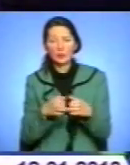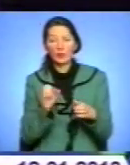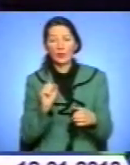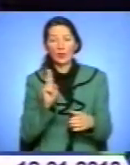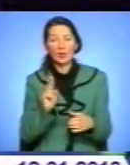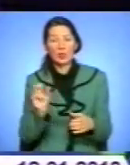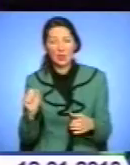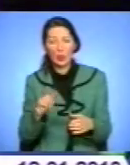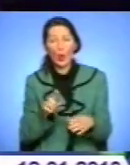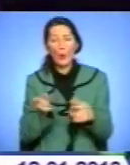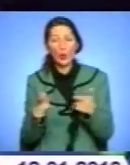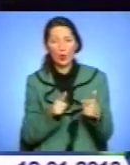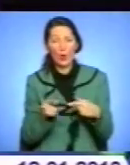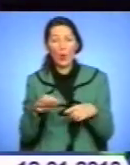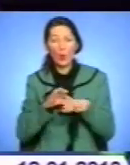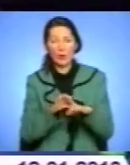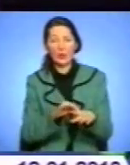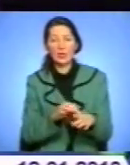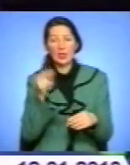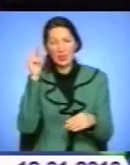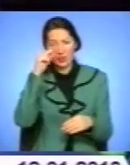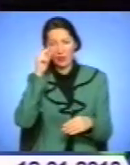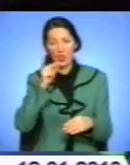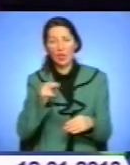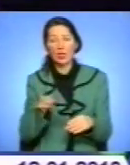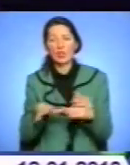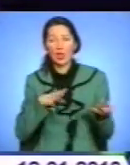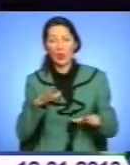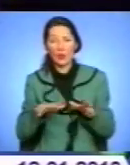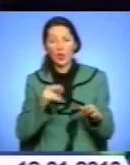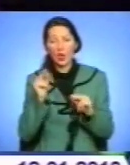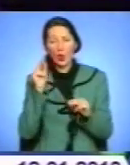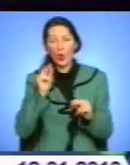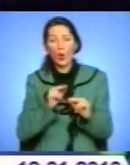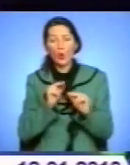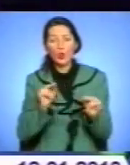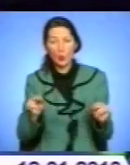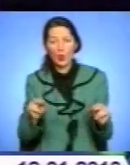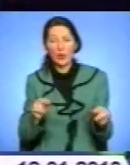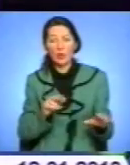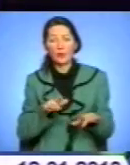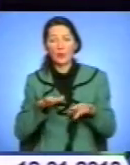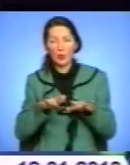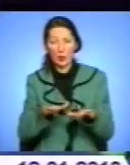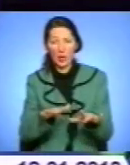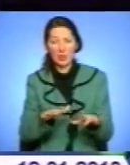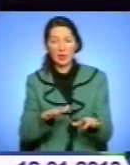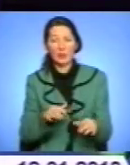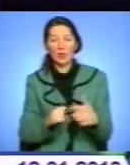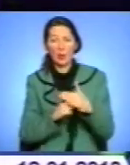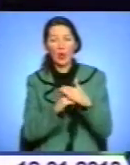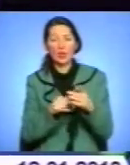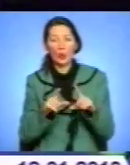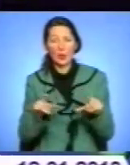та проведення навчань і тренувань учбової антитерористичної операції на базі визначених об'єктів. Під час наради обговорили